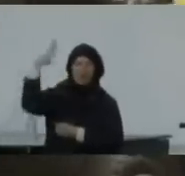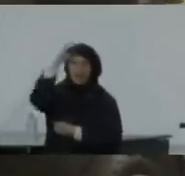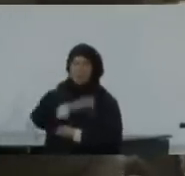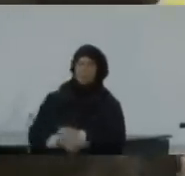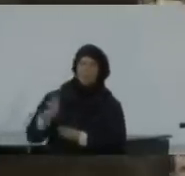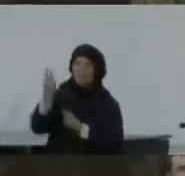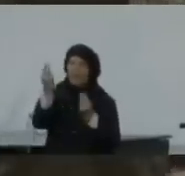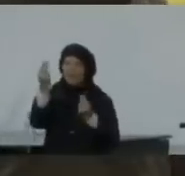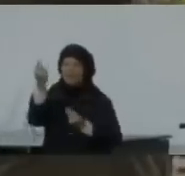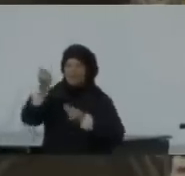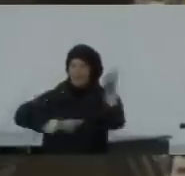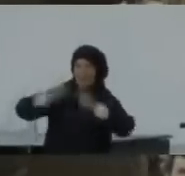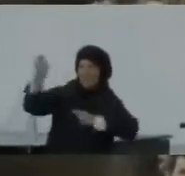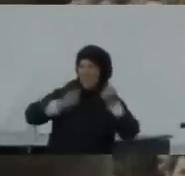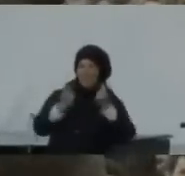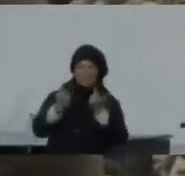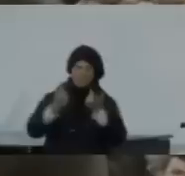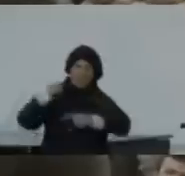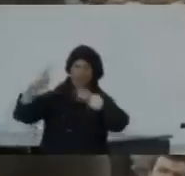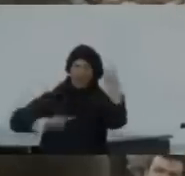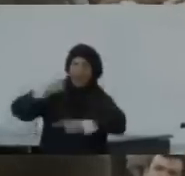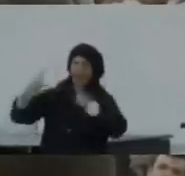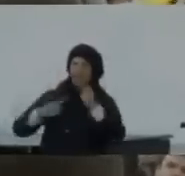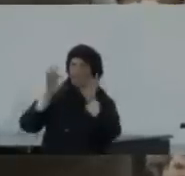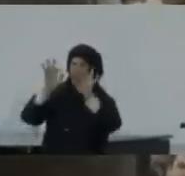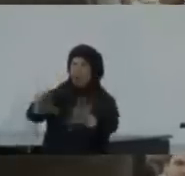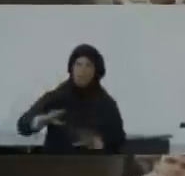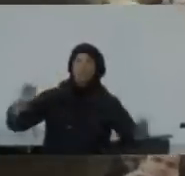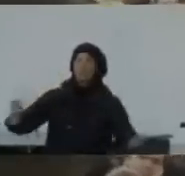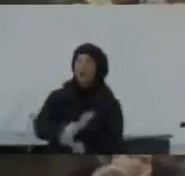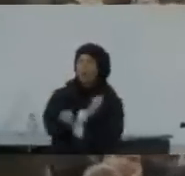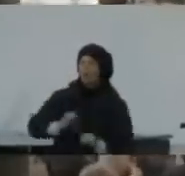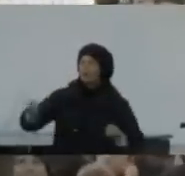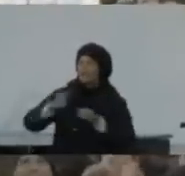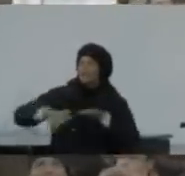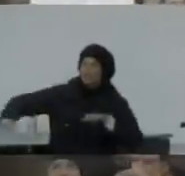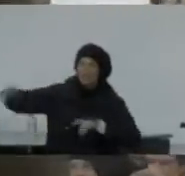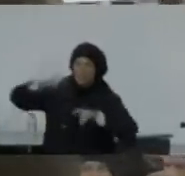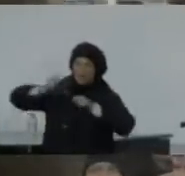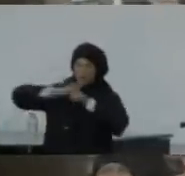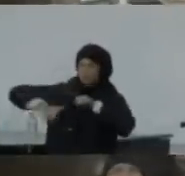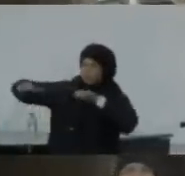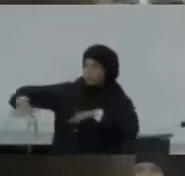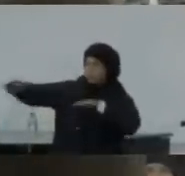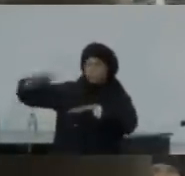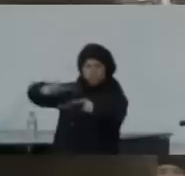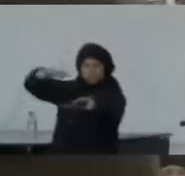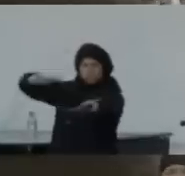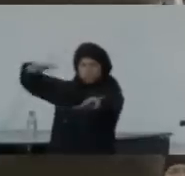il 90% di gente, sono milioni, siamo milioni e milioni di movimenti, comitati, di